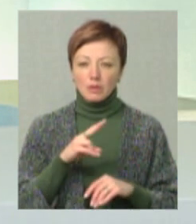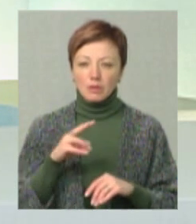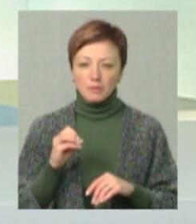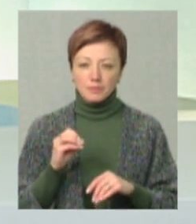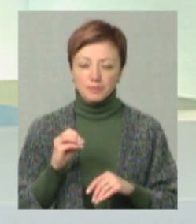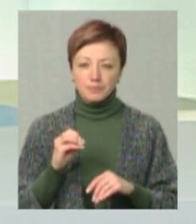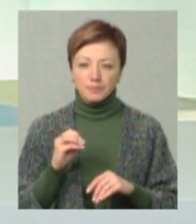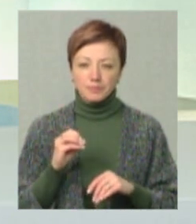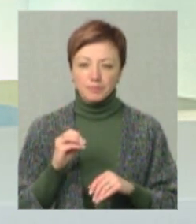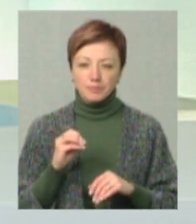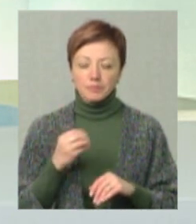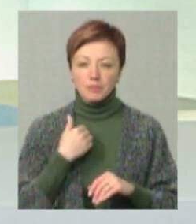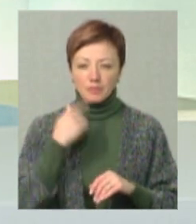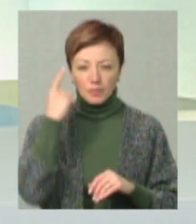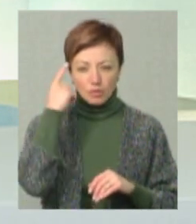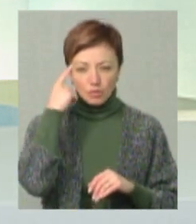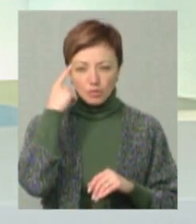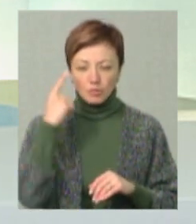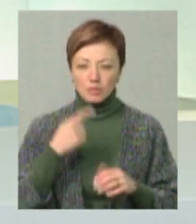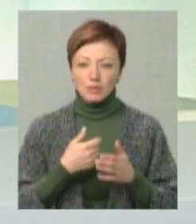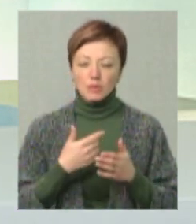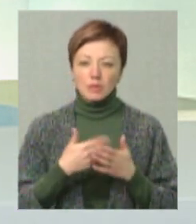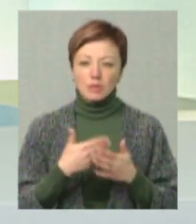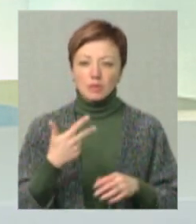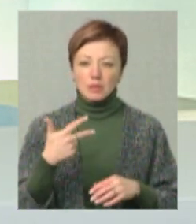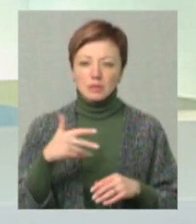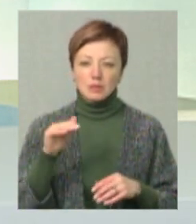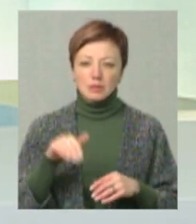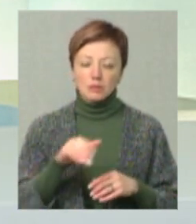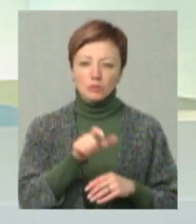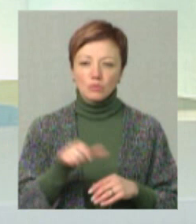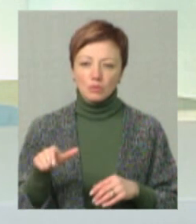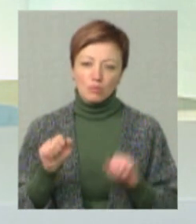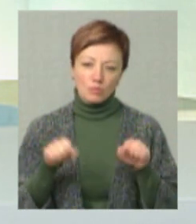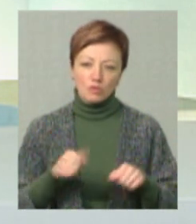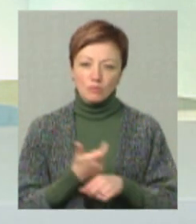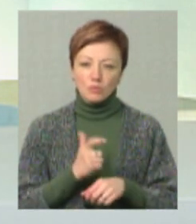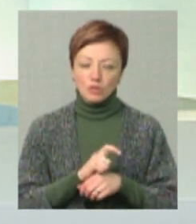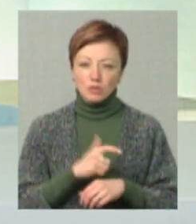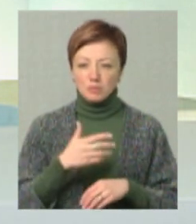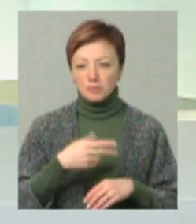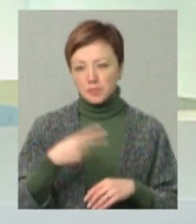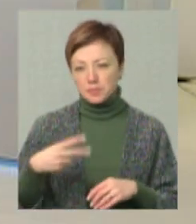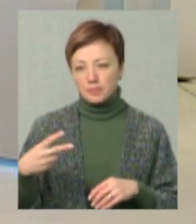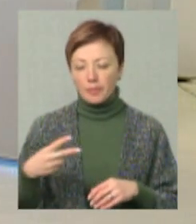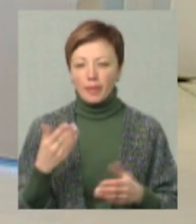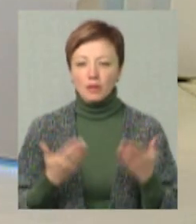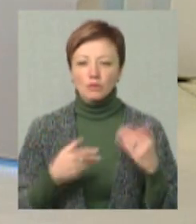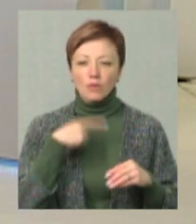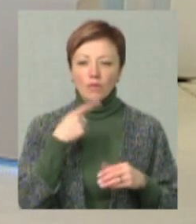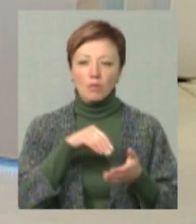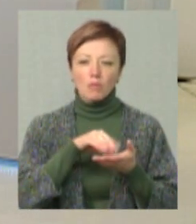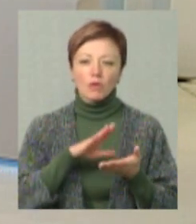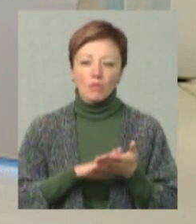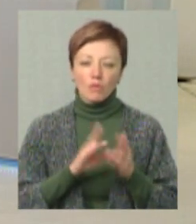але я думаю, то десь 30 тисяч людей, можливо, більше. Ну, якщо говорити якраз про